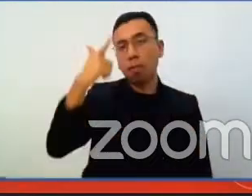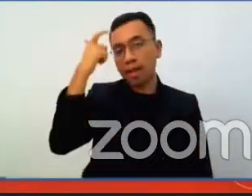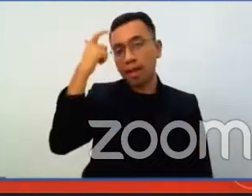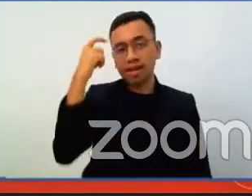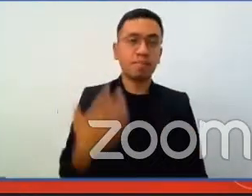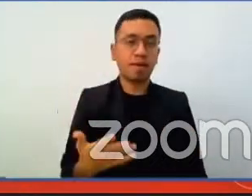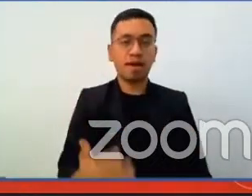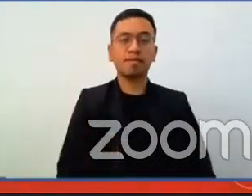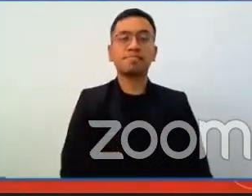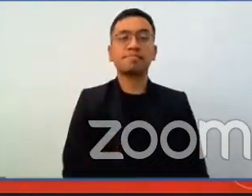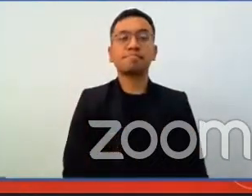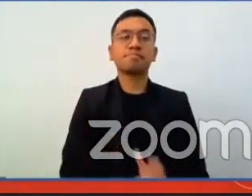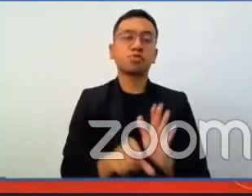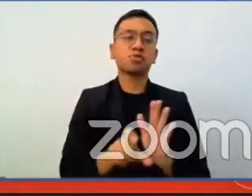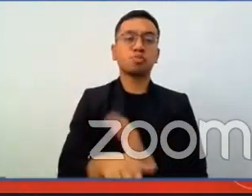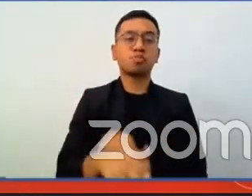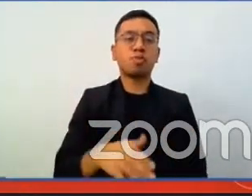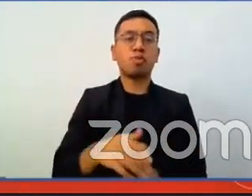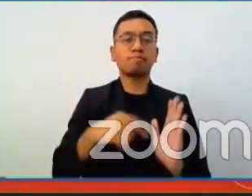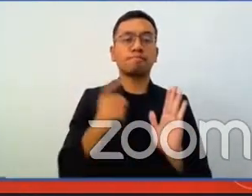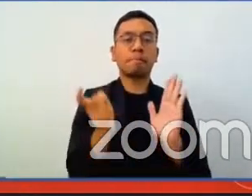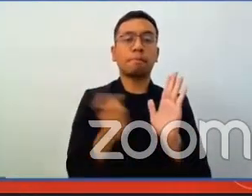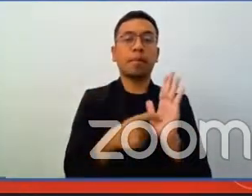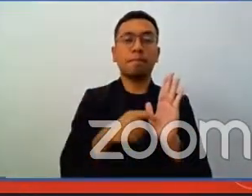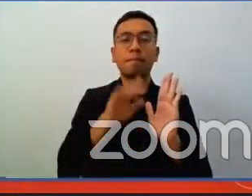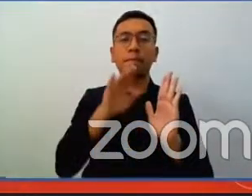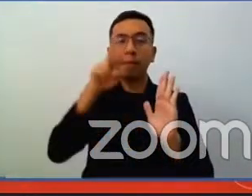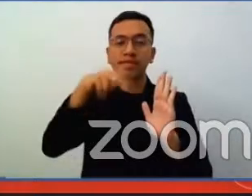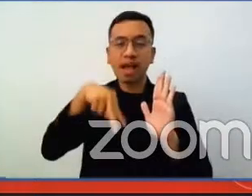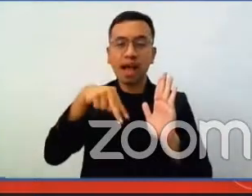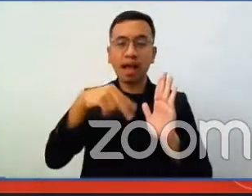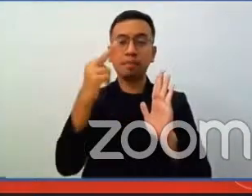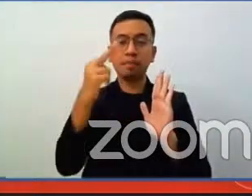Kemudian kalau kita ingin membaca ini misalnya, ini saya klik baca.